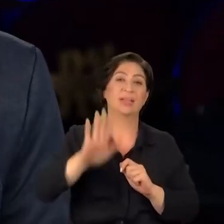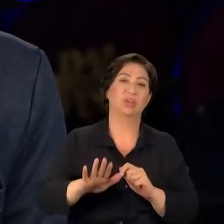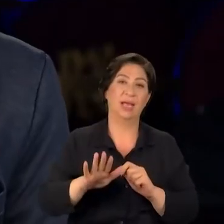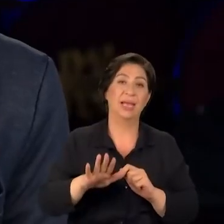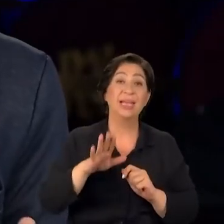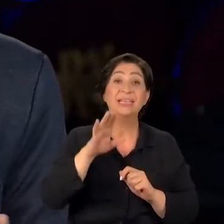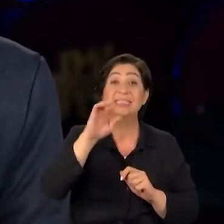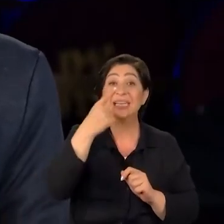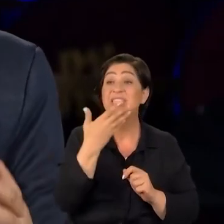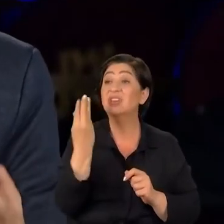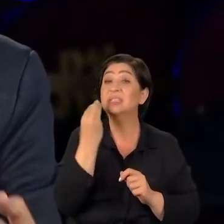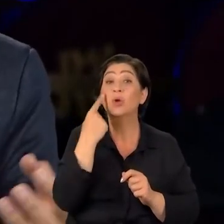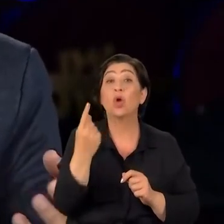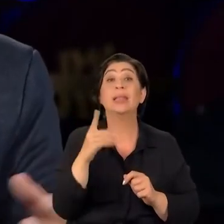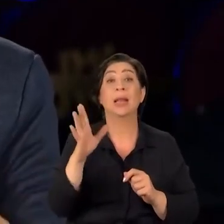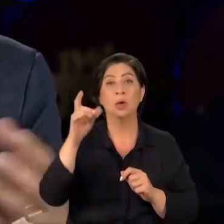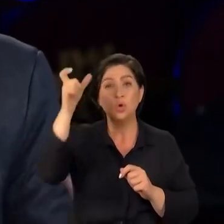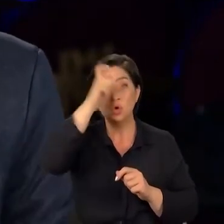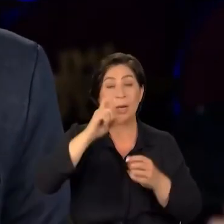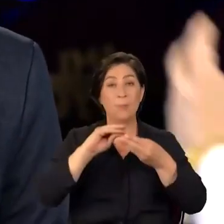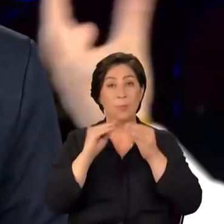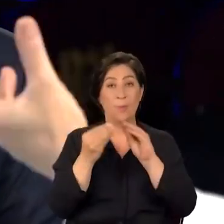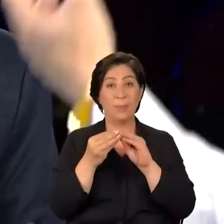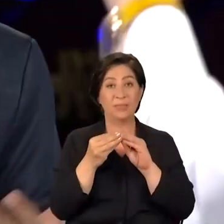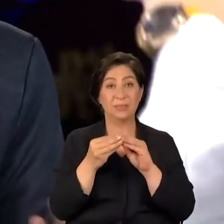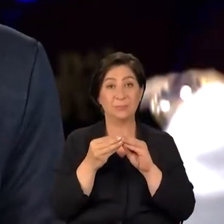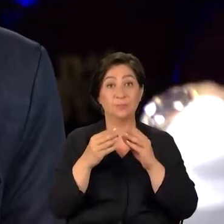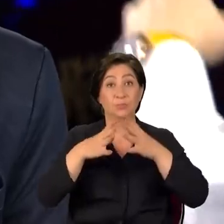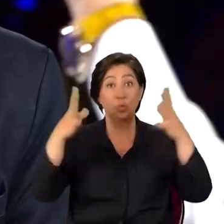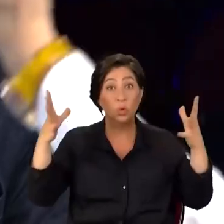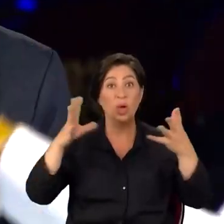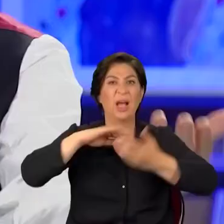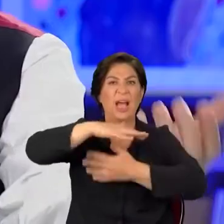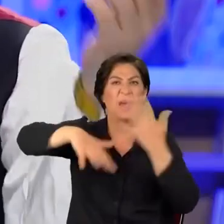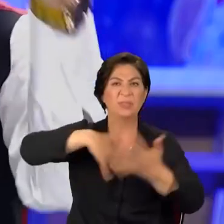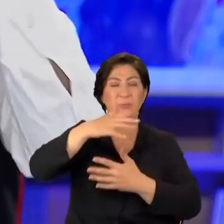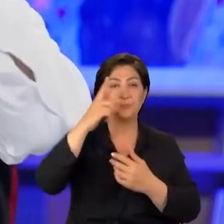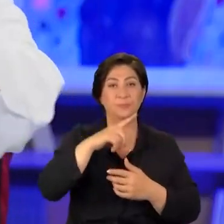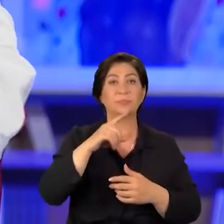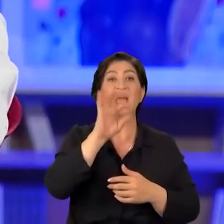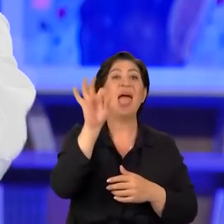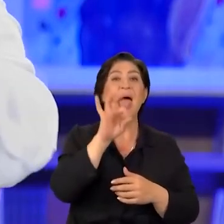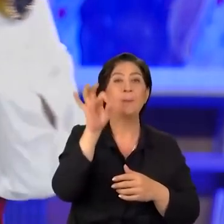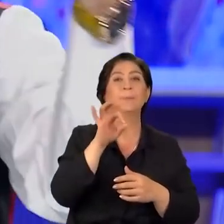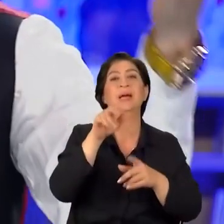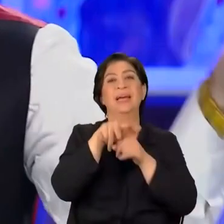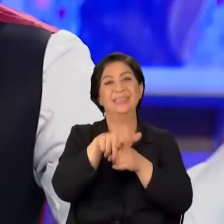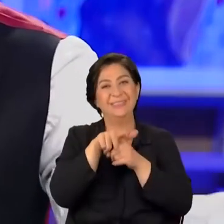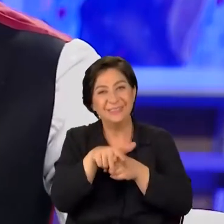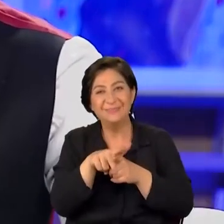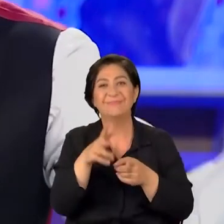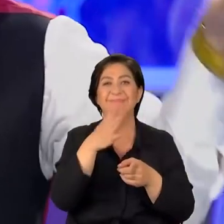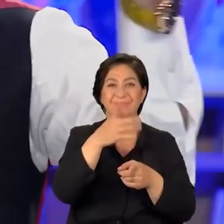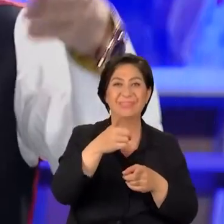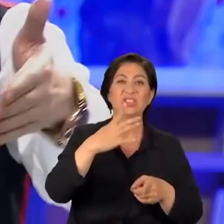sadece gençlerden dolayı değil. Türkiye'nin problemlerinin büyüklüğü ve karmaşıklığından dolayı. Yani ANAP, Doğru Yol Partisi, Demokrat Parti,